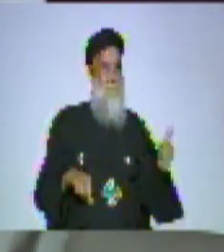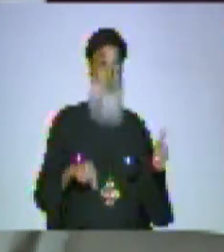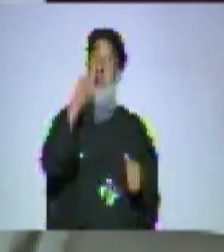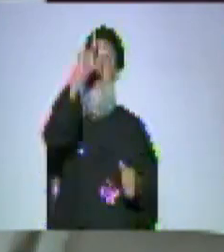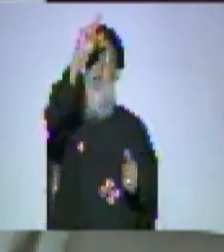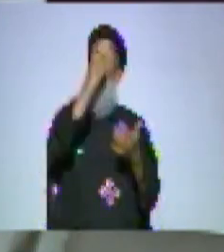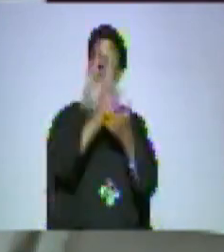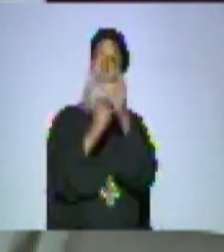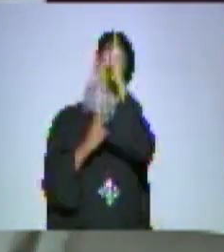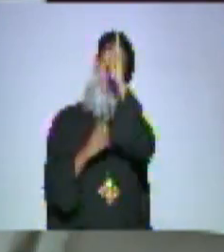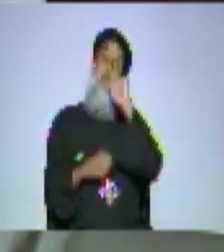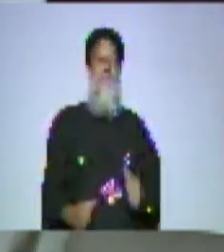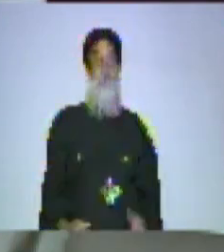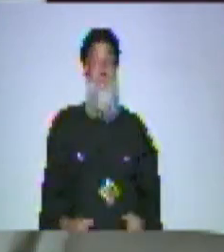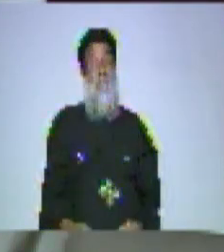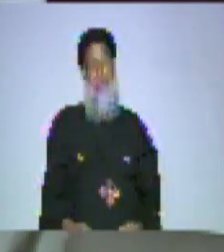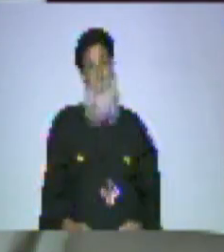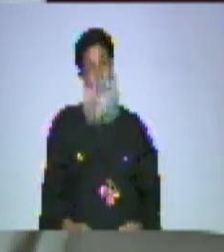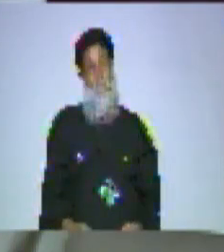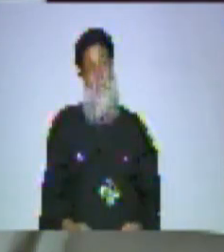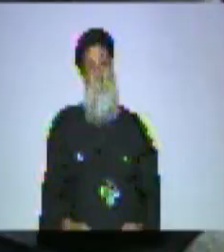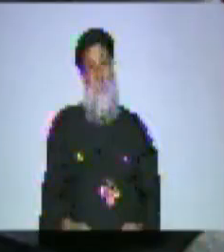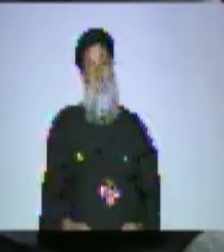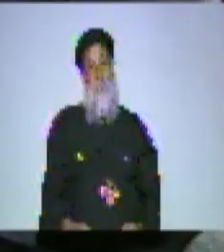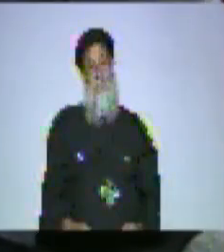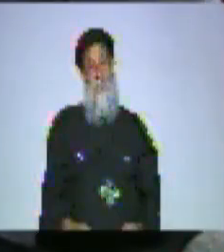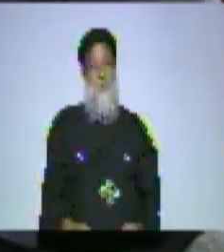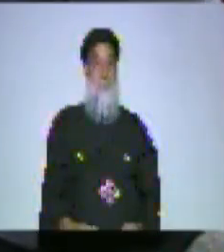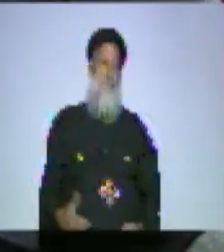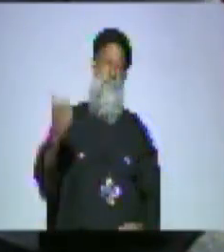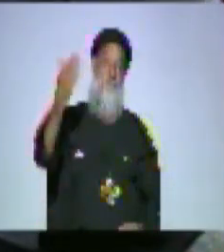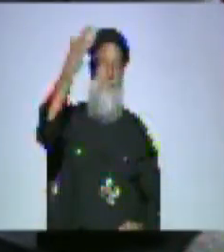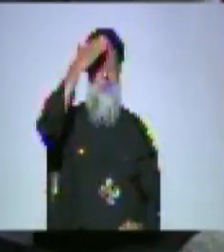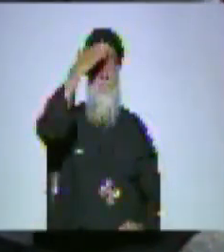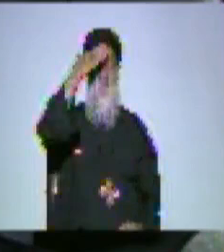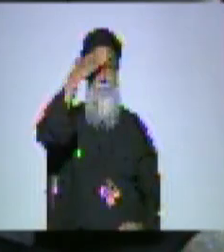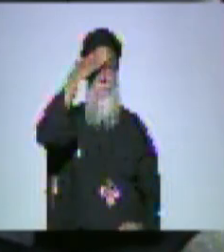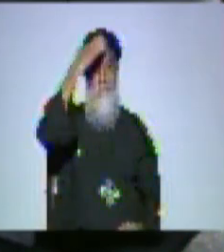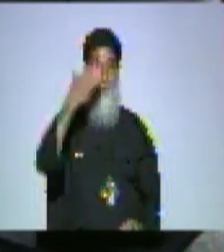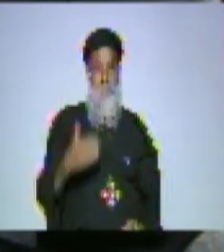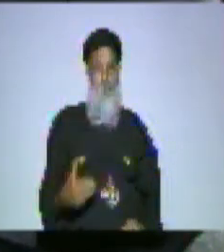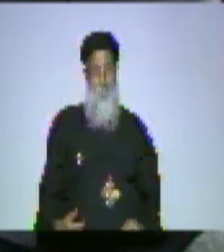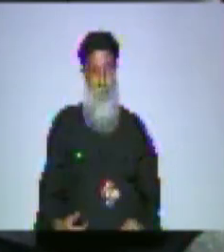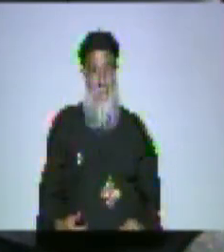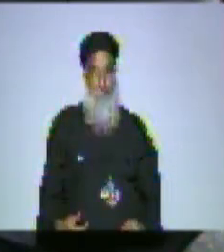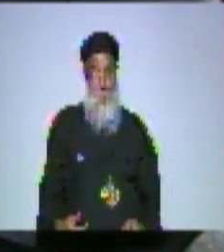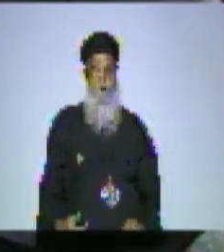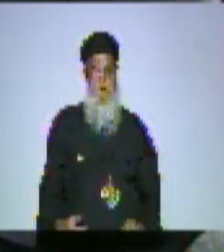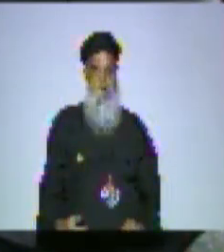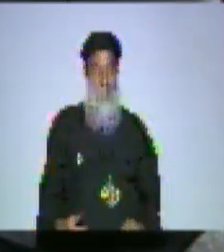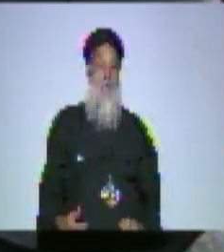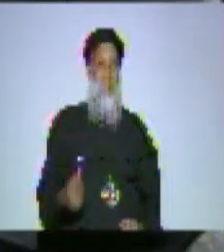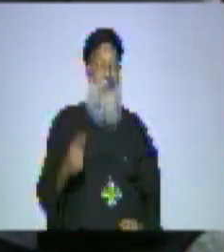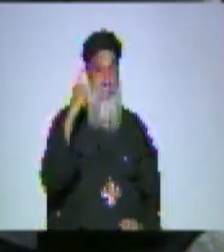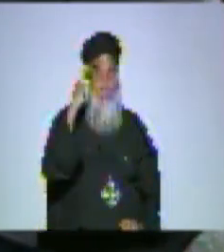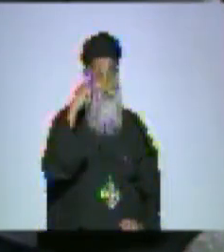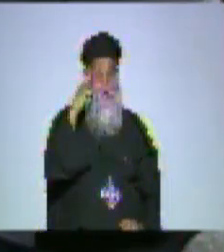امر الالهي طبعا ابارك اكليل السنه بصلاحك اكليل السنه سيدنا